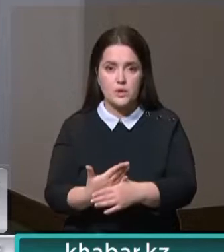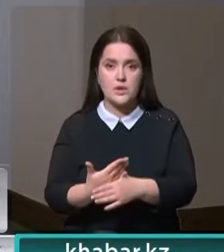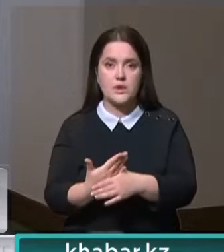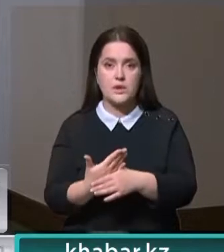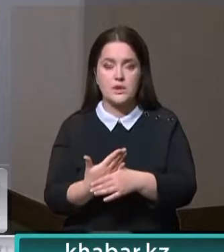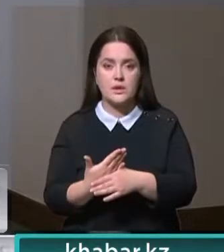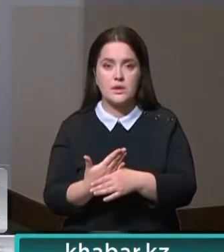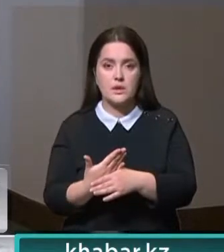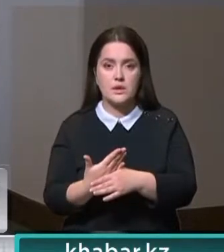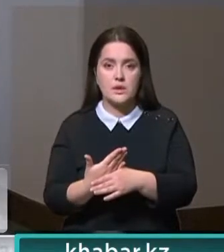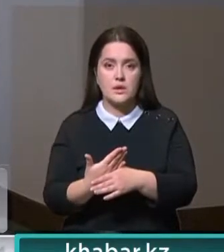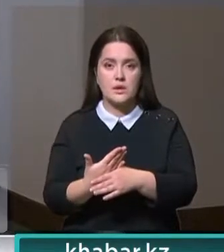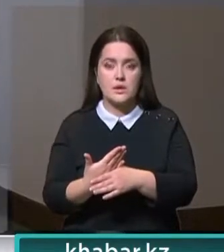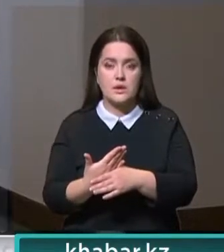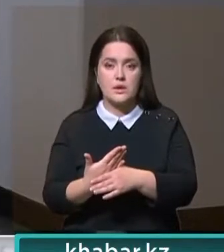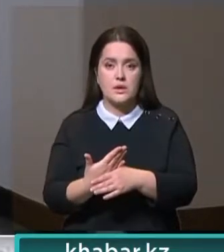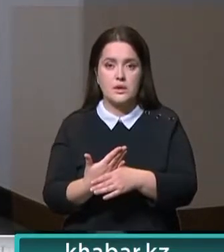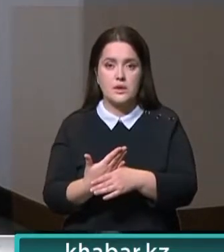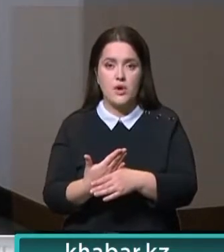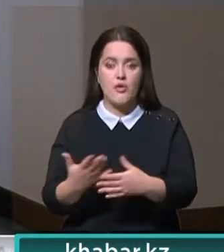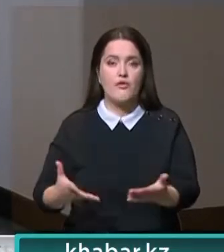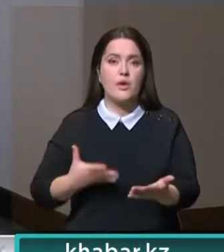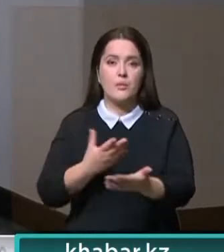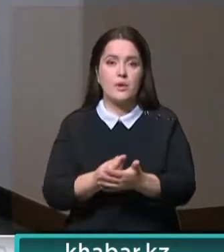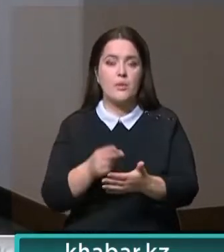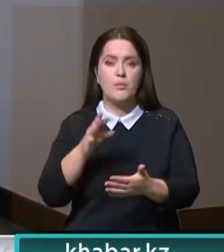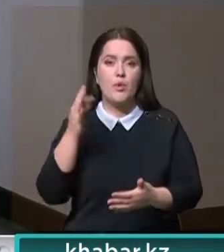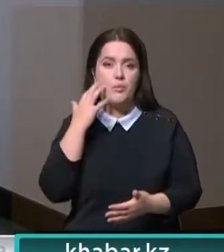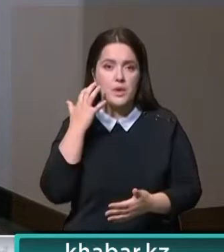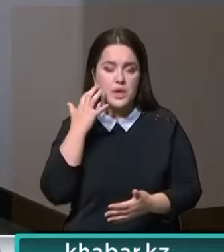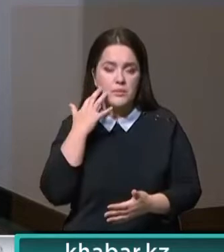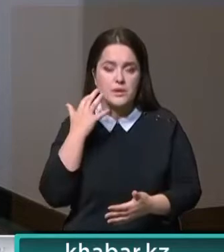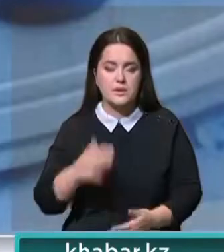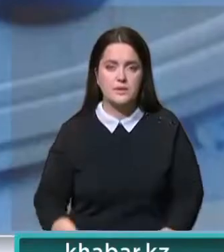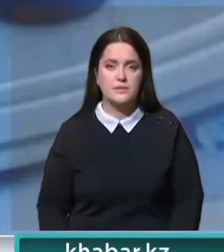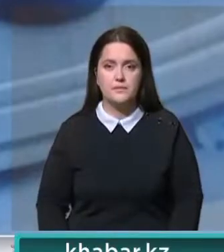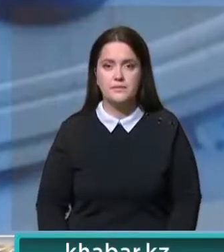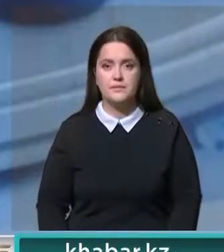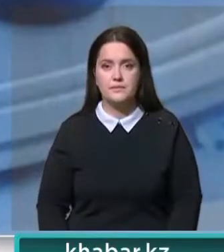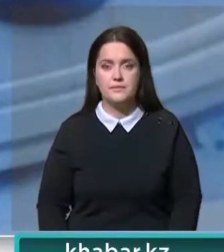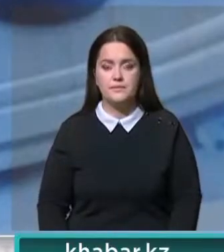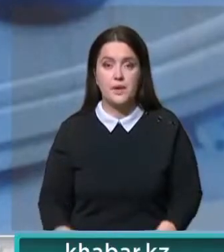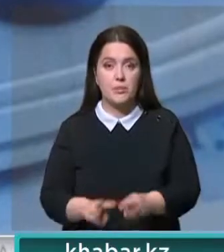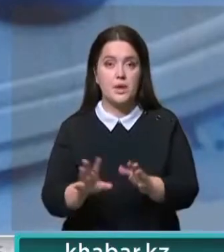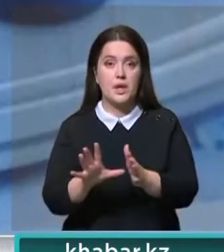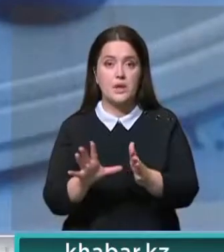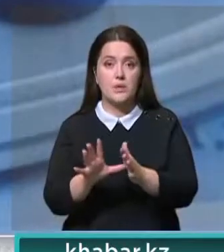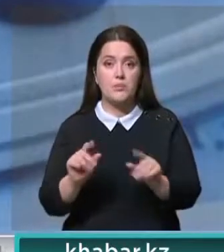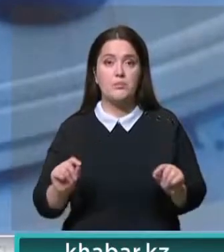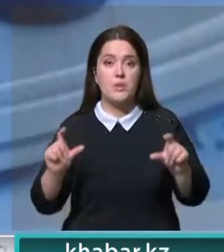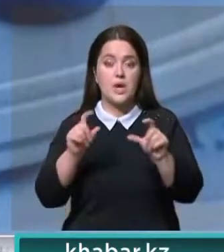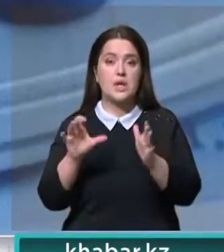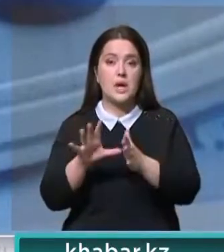как, опять-таки, выплаты по беременности и так далее. В Минэнерго намерены поднять